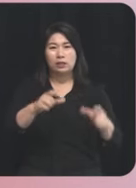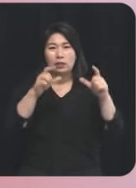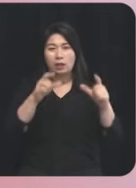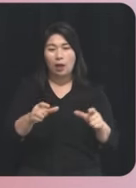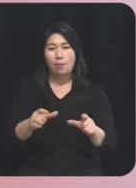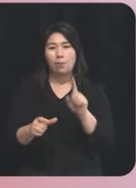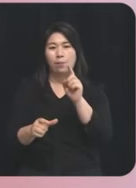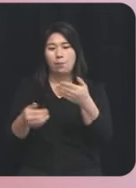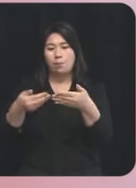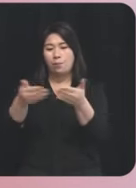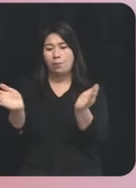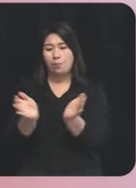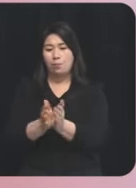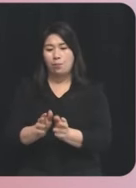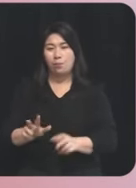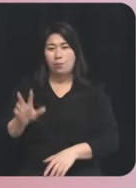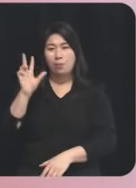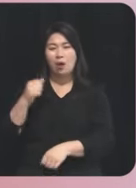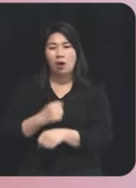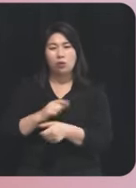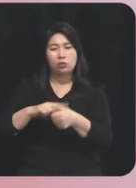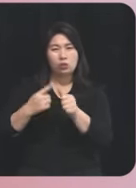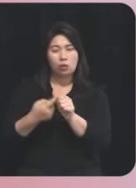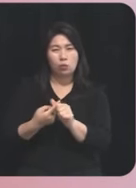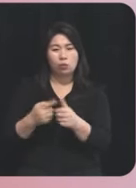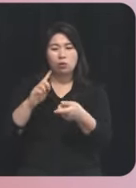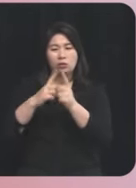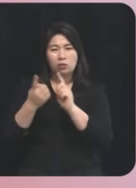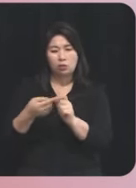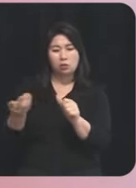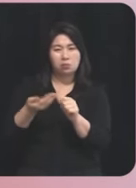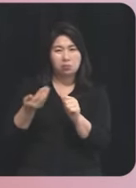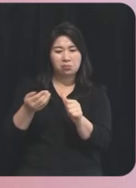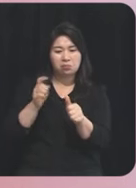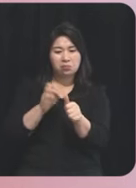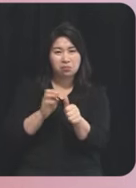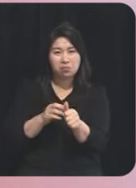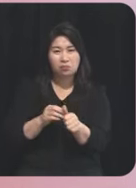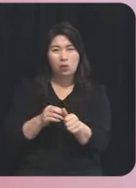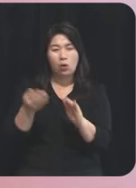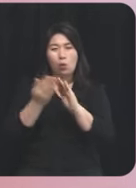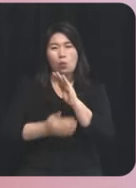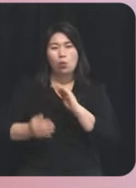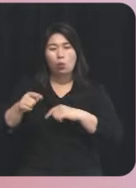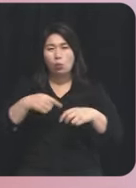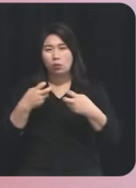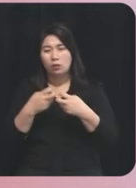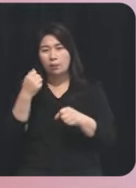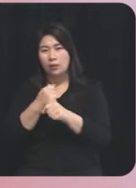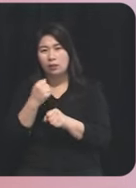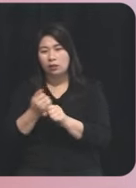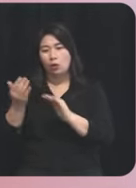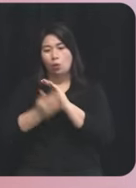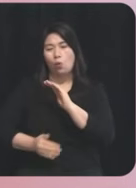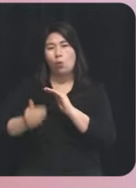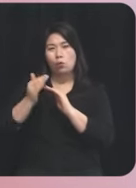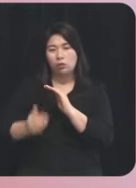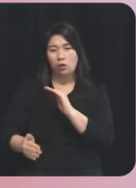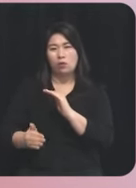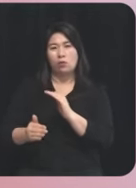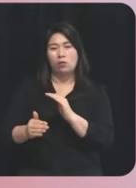원팀 서약식을 갖고 상호 비방 및 지지자 인신공격 자제, 공동정책개발, 공정경선 등을 도민